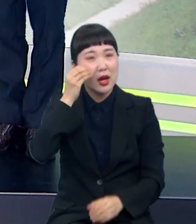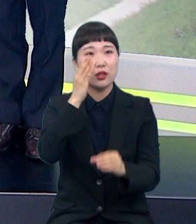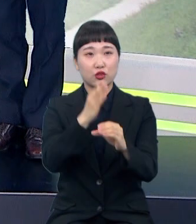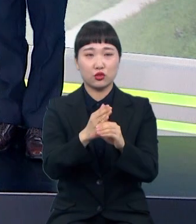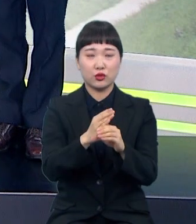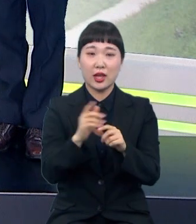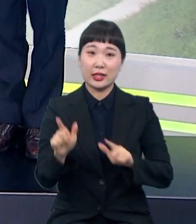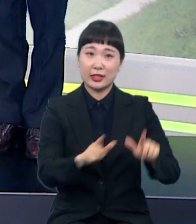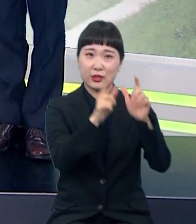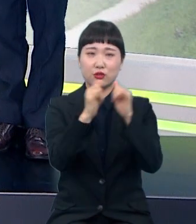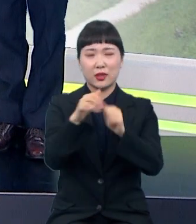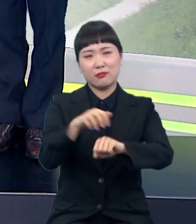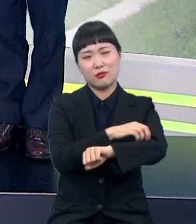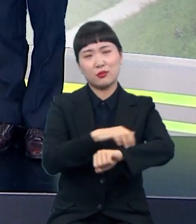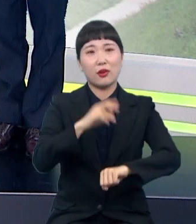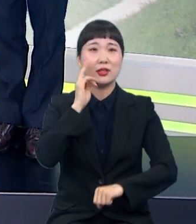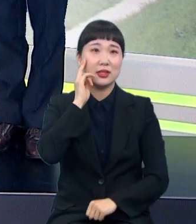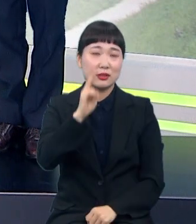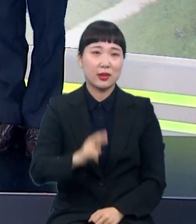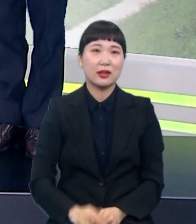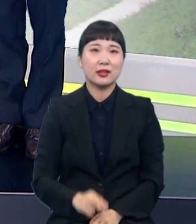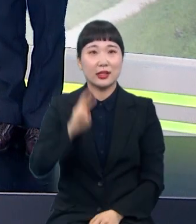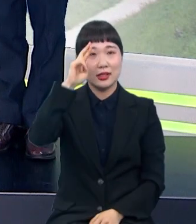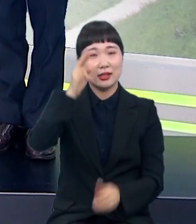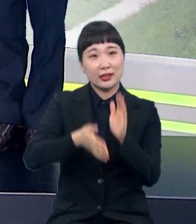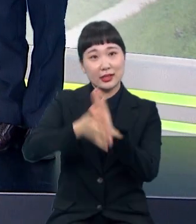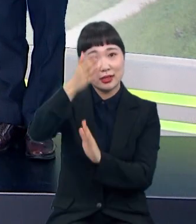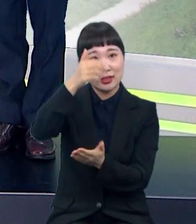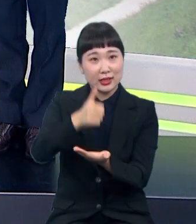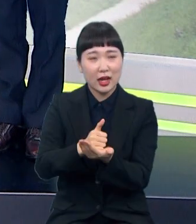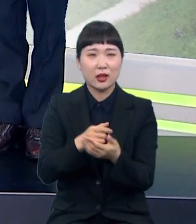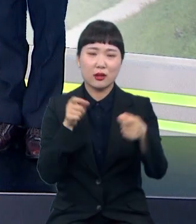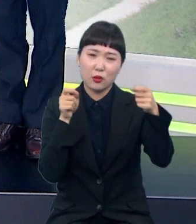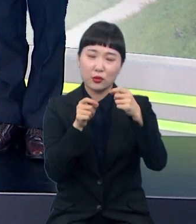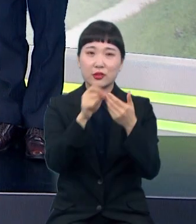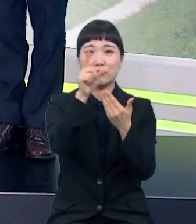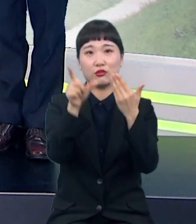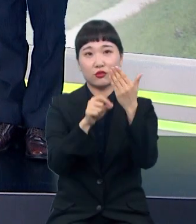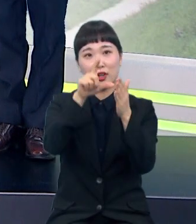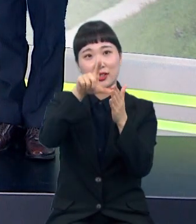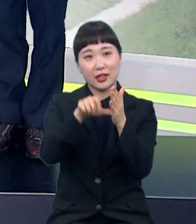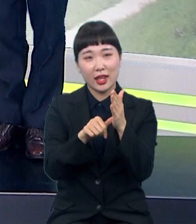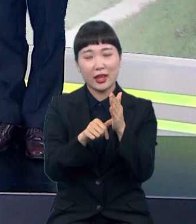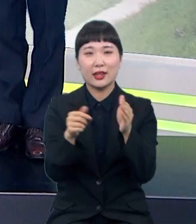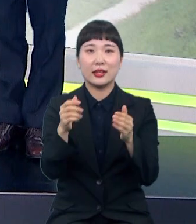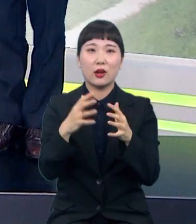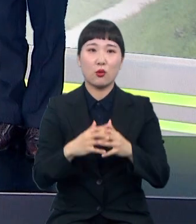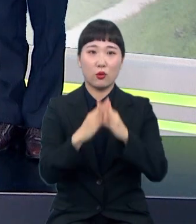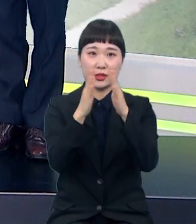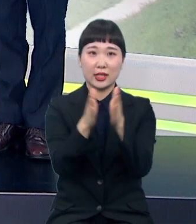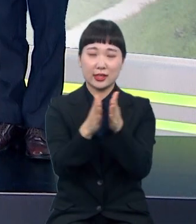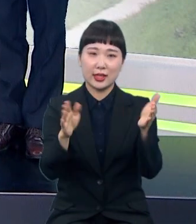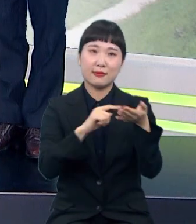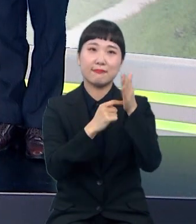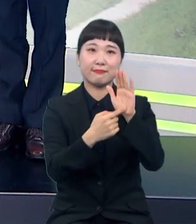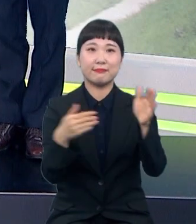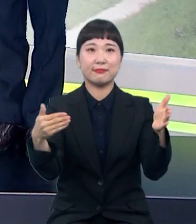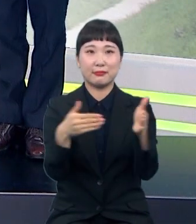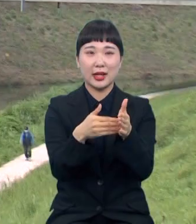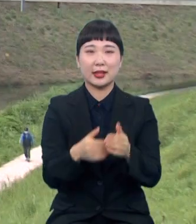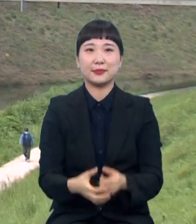불편은 이만저만이 아닌데요. 박남춘 인천시장은 오는 9월 착공하겠다고 밝혔습니다. 이형고 기자가